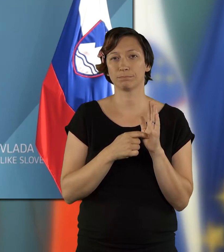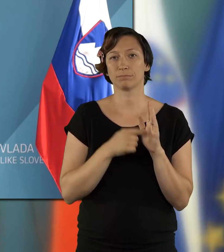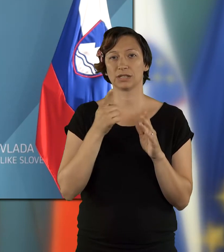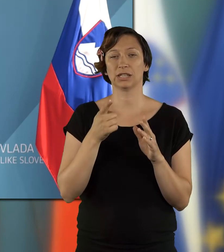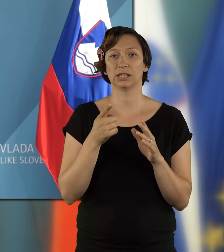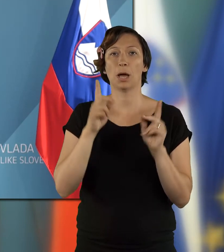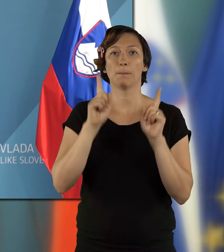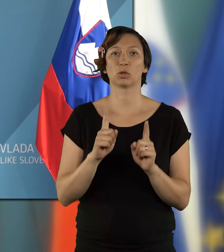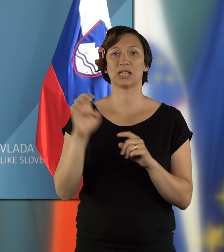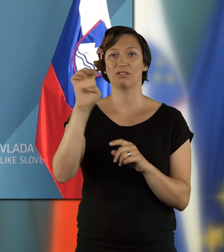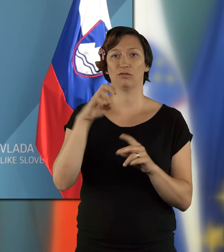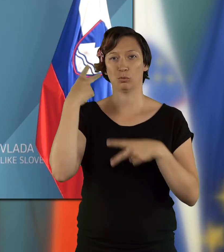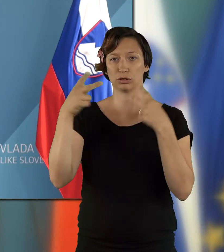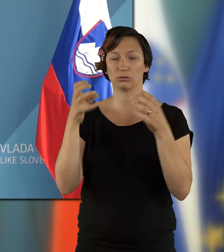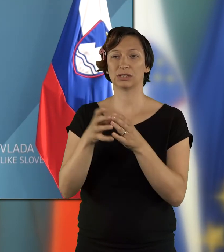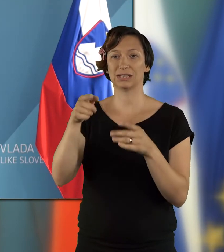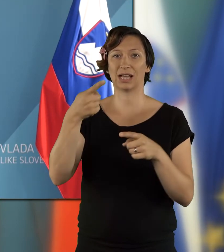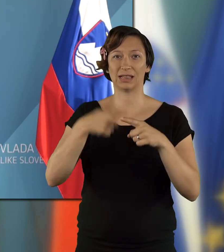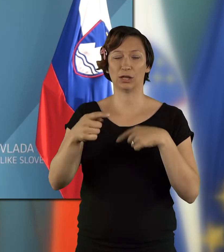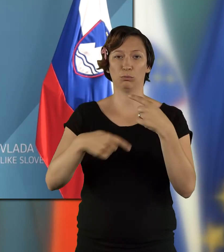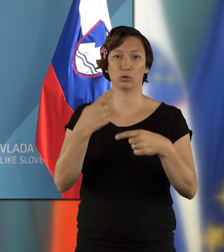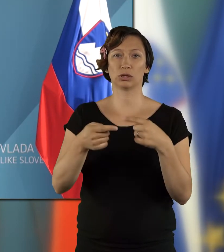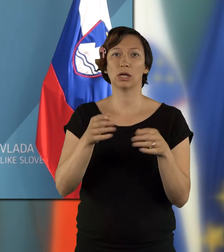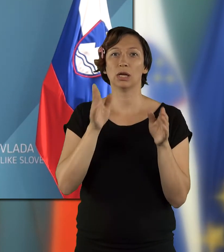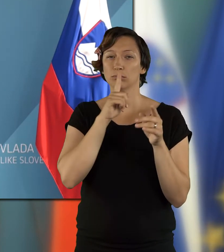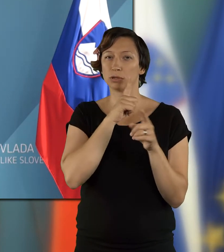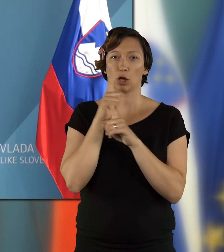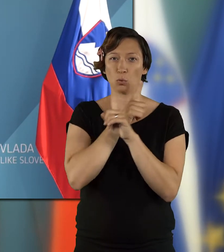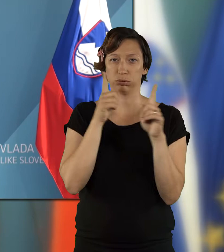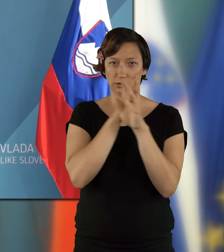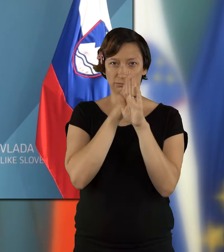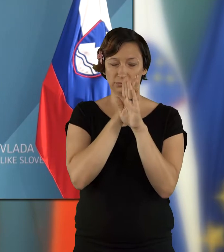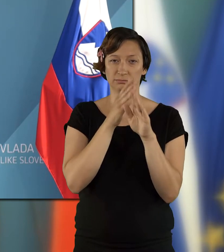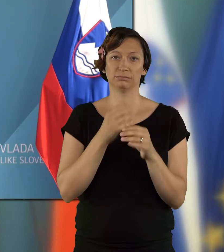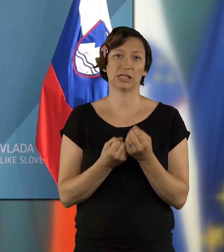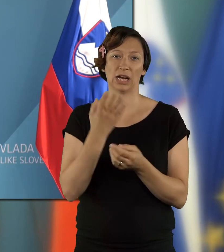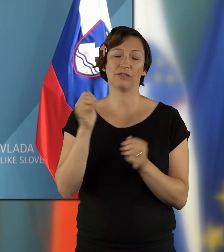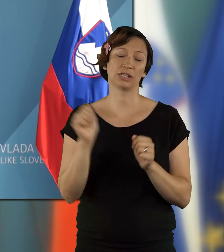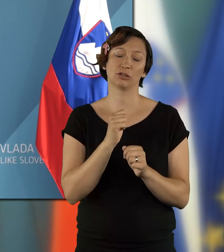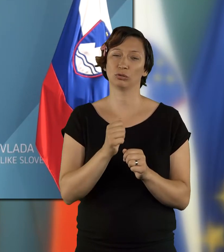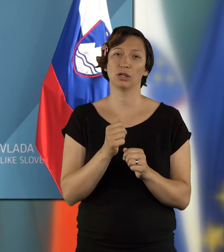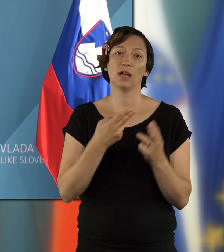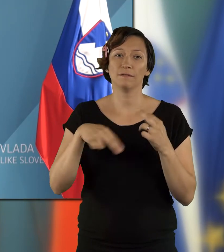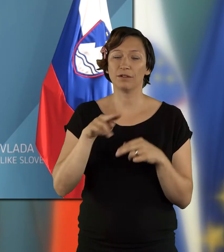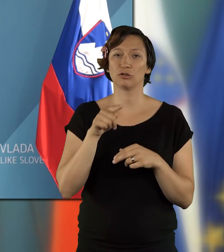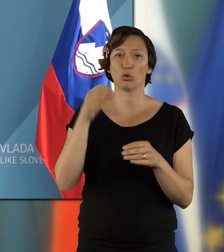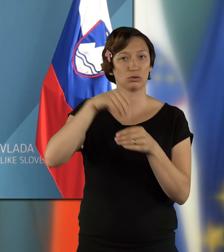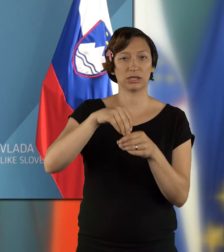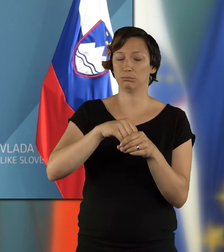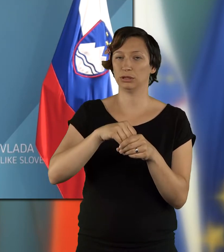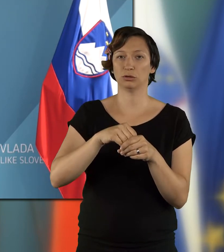jih postavlja Evropska komisija, je ta del postopka zaupne narave, zaradi tega vam več o